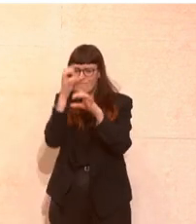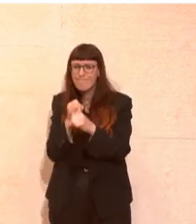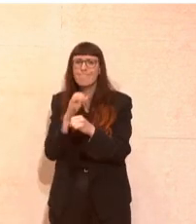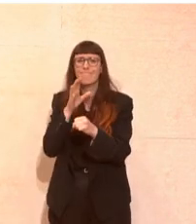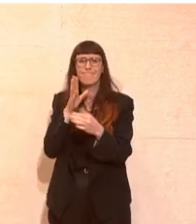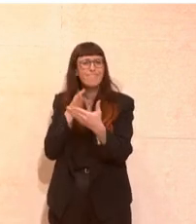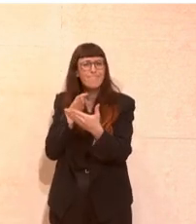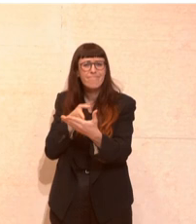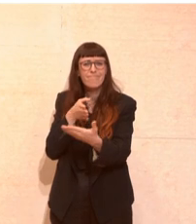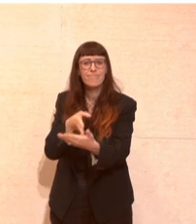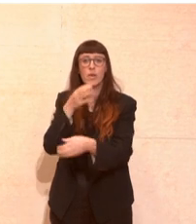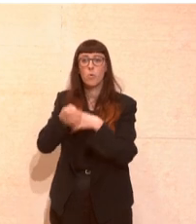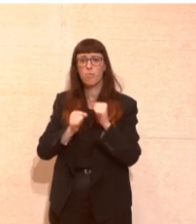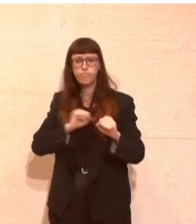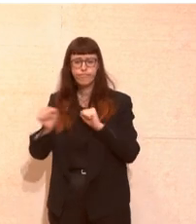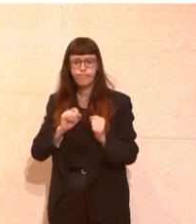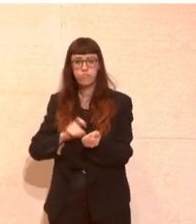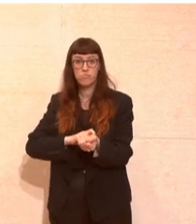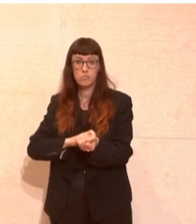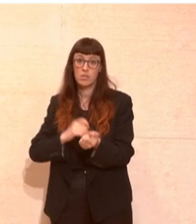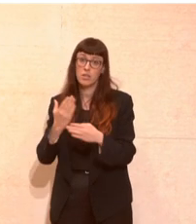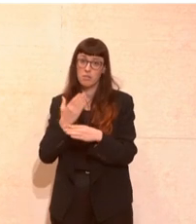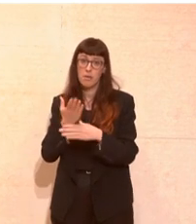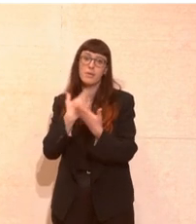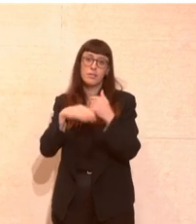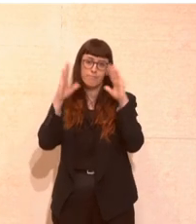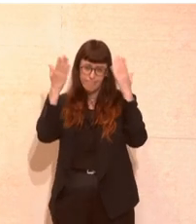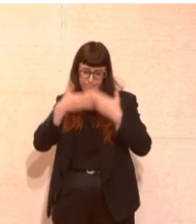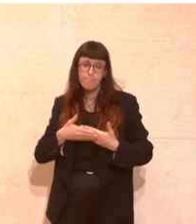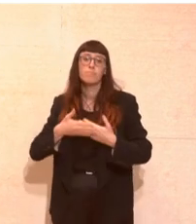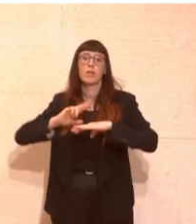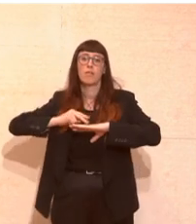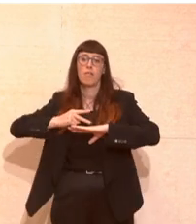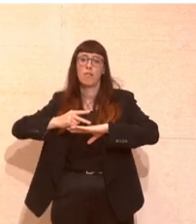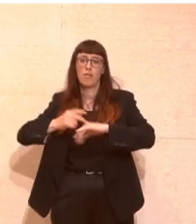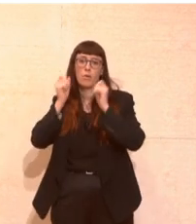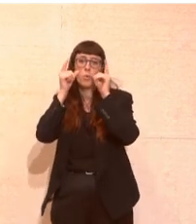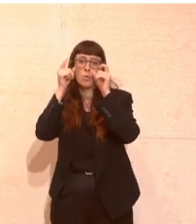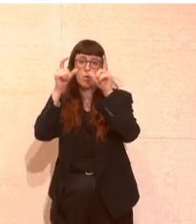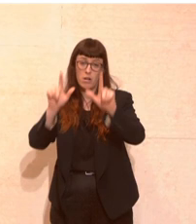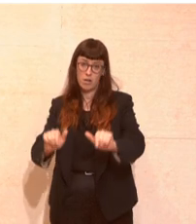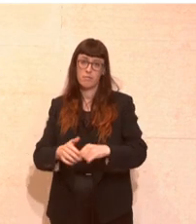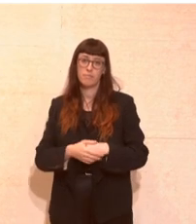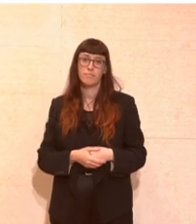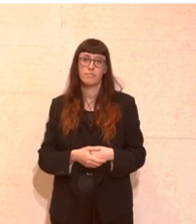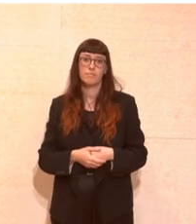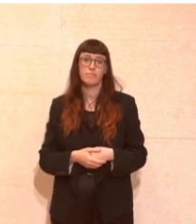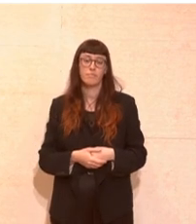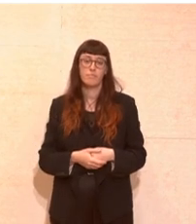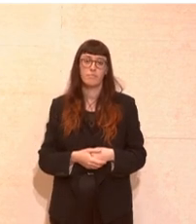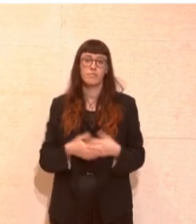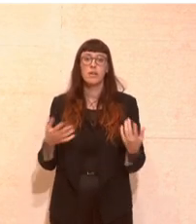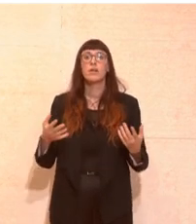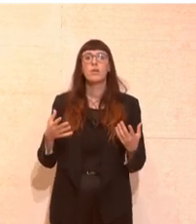eux avaient aussi beaucoup de réveils nocturnes. Et par rapport à d'autres, donc ça c'est le champ qui affilie un peu